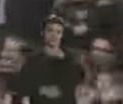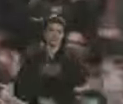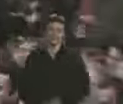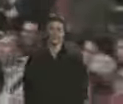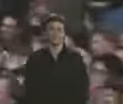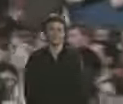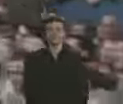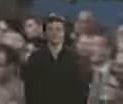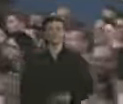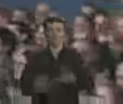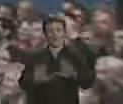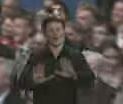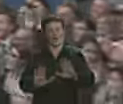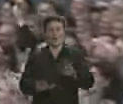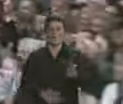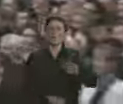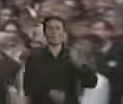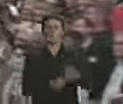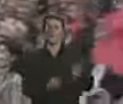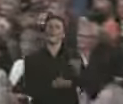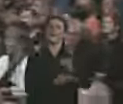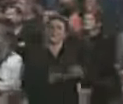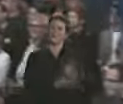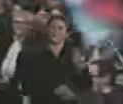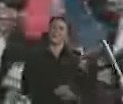Ne soyez pas si cruel avec la Corrèze.